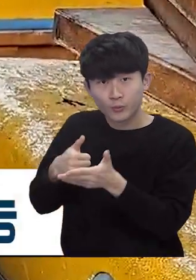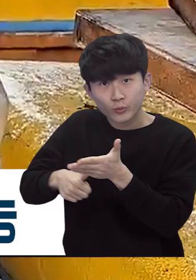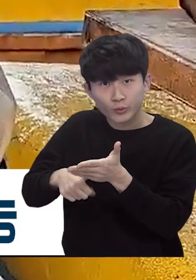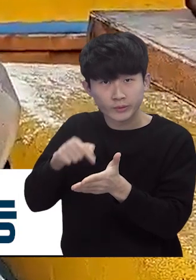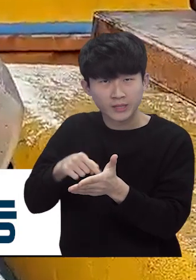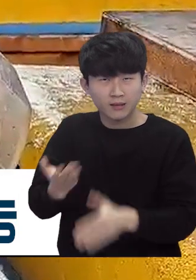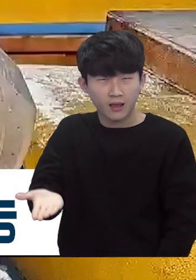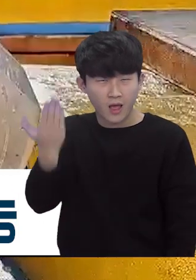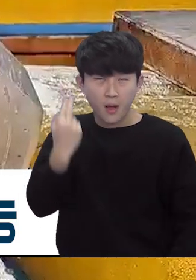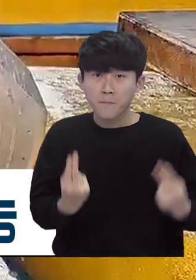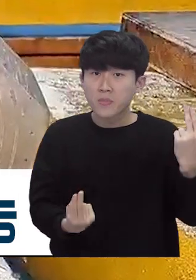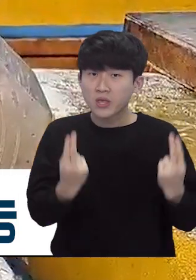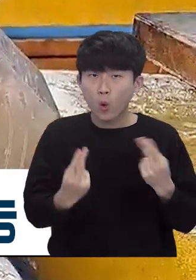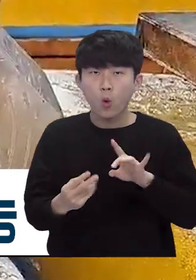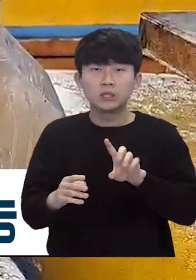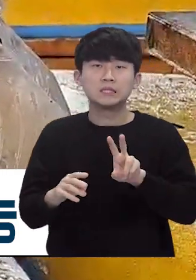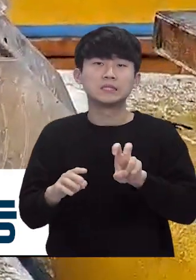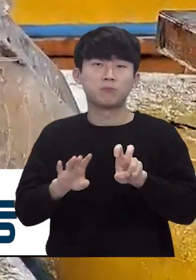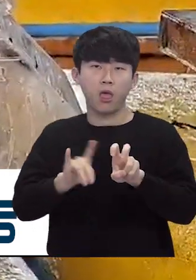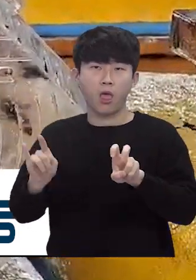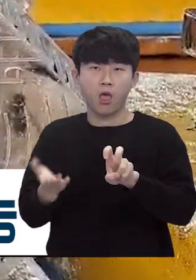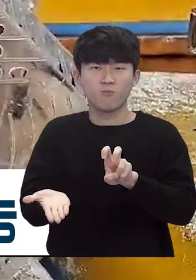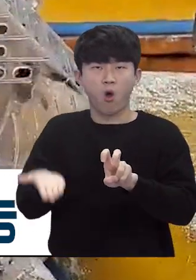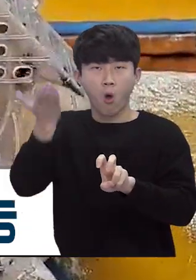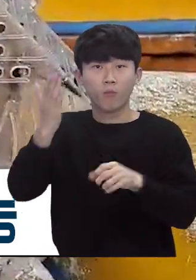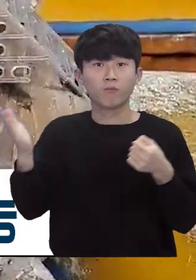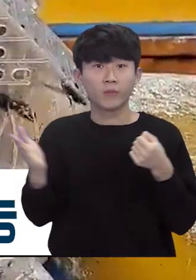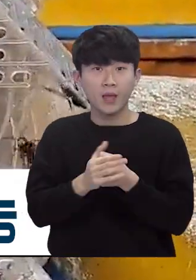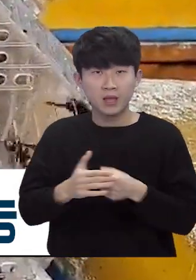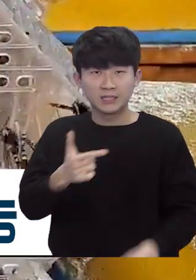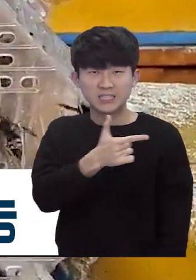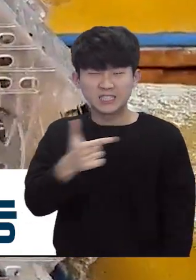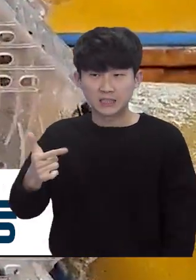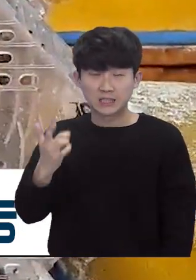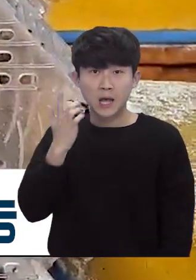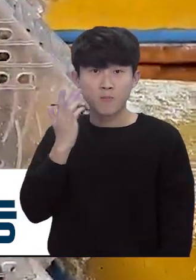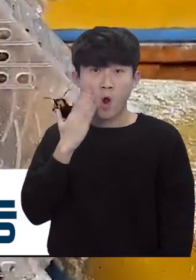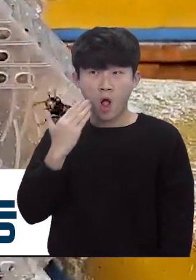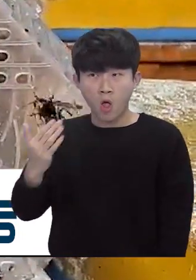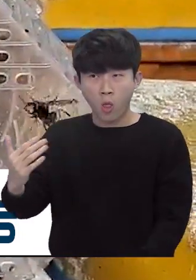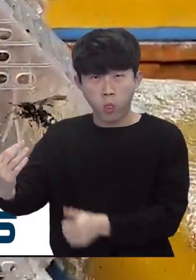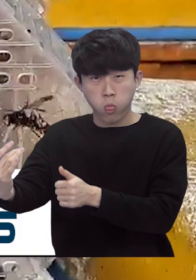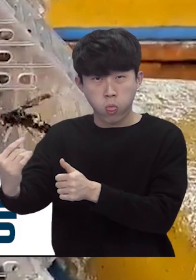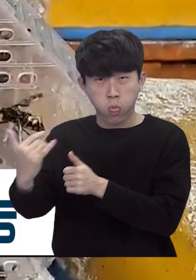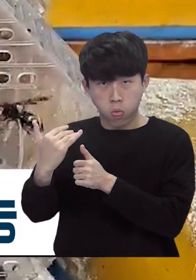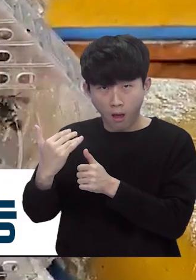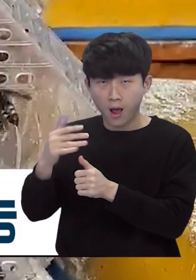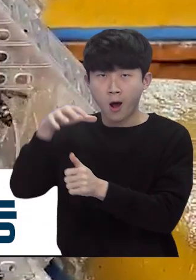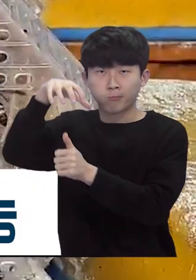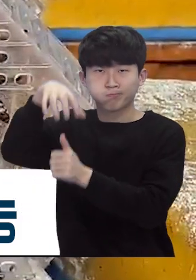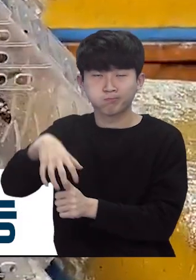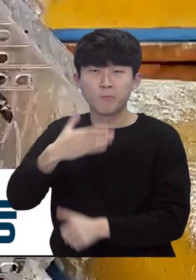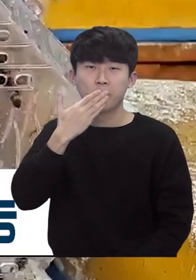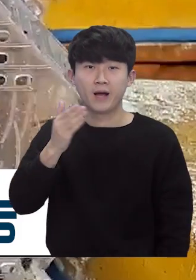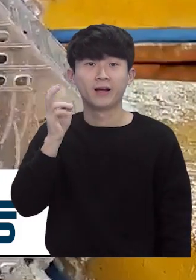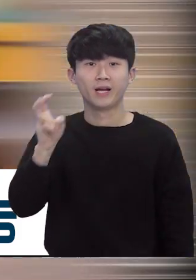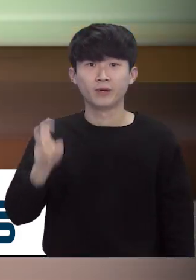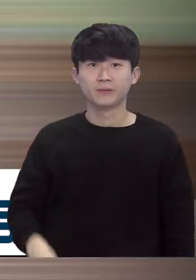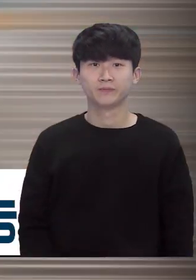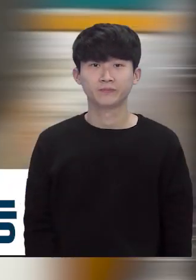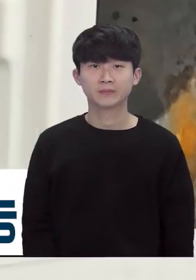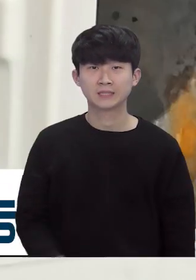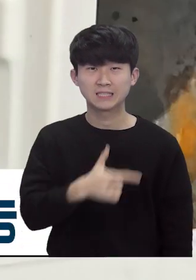특허 출원한 물질은 기존 제품보다 유인 효과가 20배가량 커 등검은 말벌을 대량 포획할 수 있을 것으로